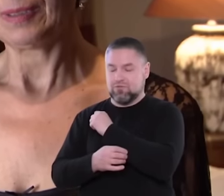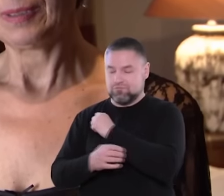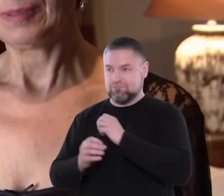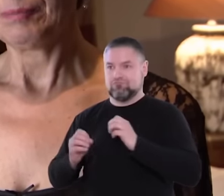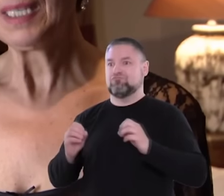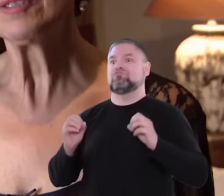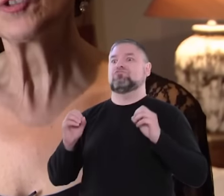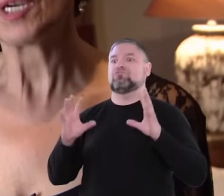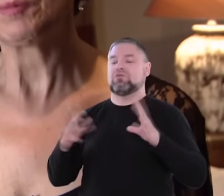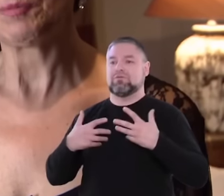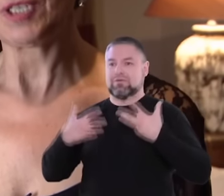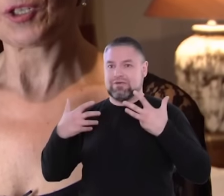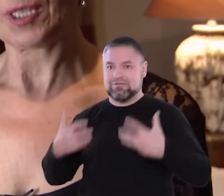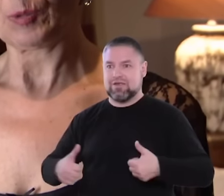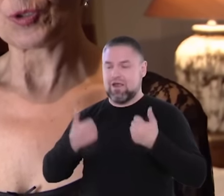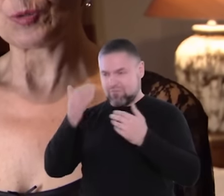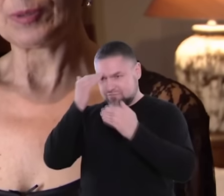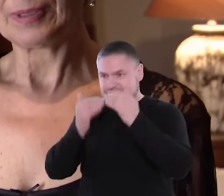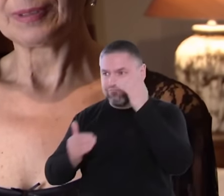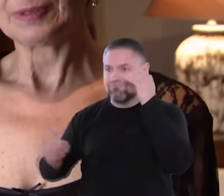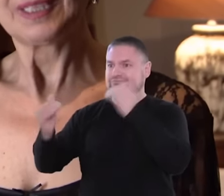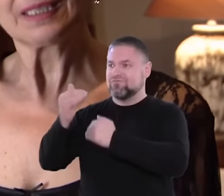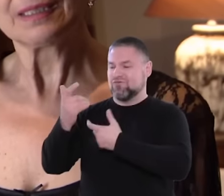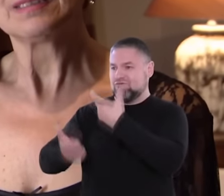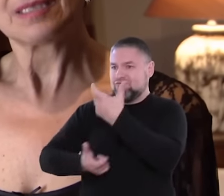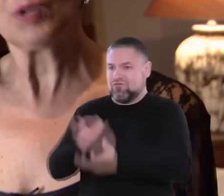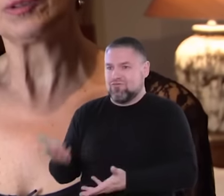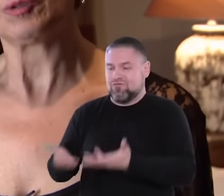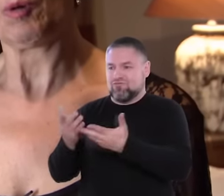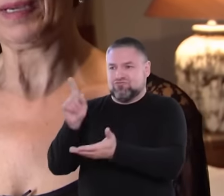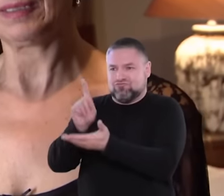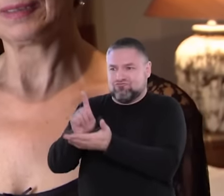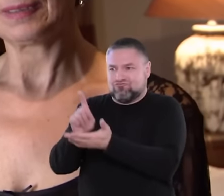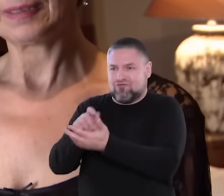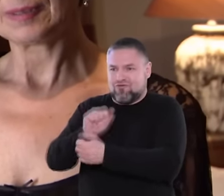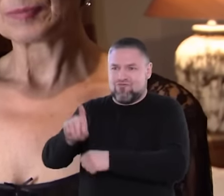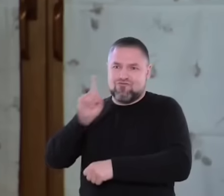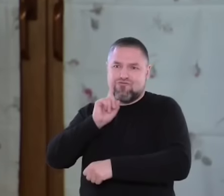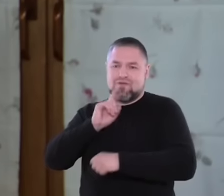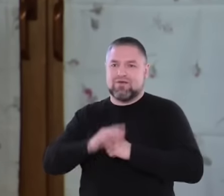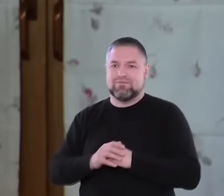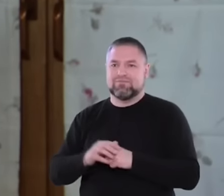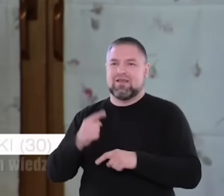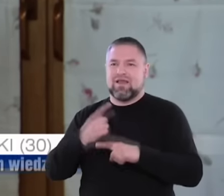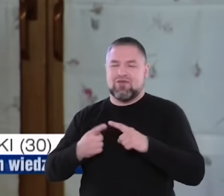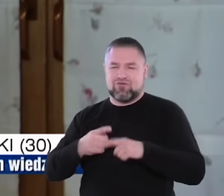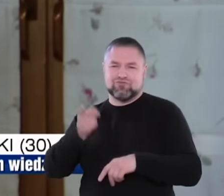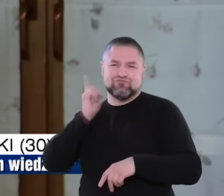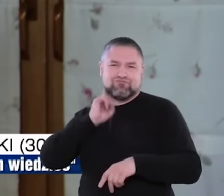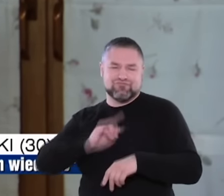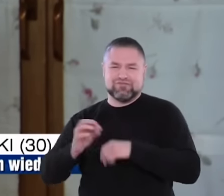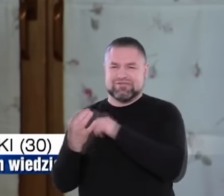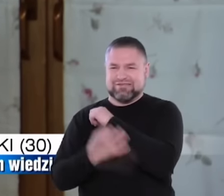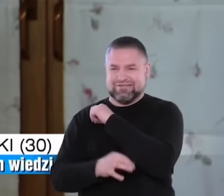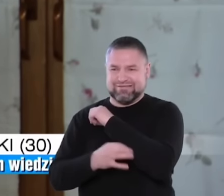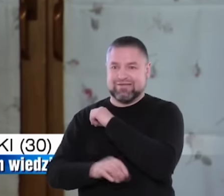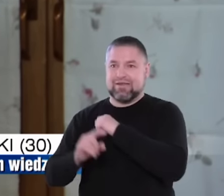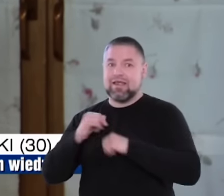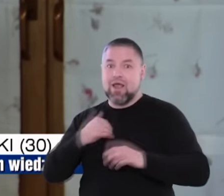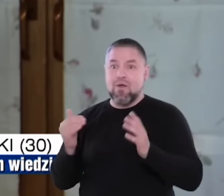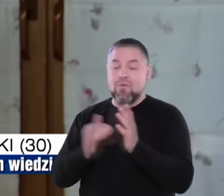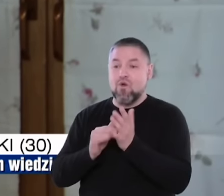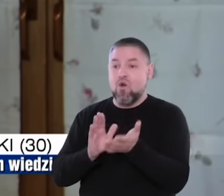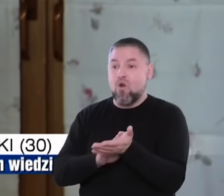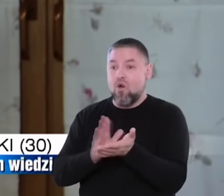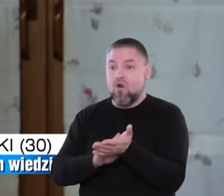zdębiałam. Bardzo chciałabym, żeby się kształcił. To taki zdolny chłopak. Trochę ściemniłem z tymi studiami. Po prostu